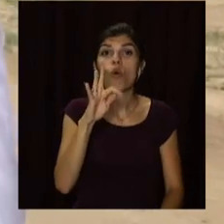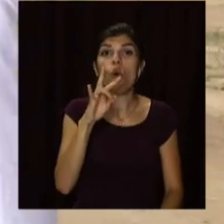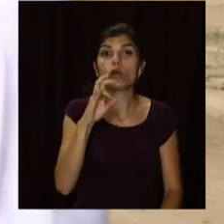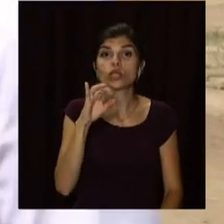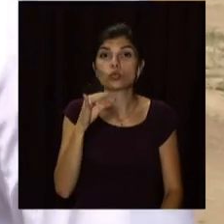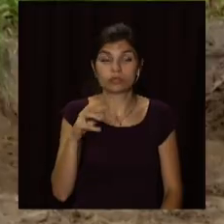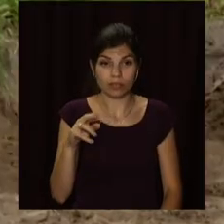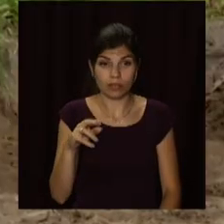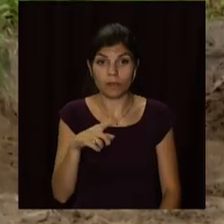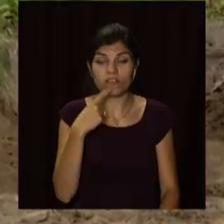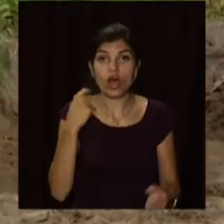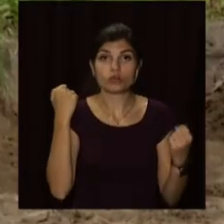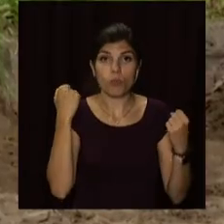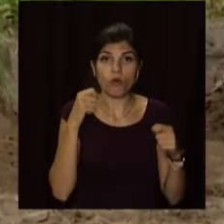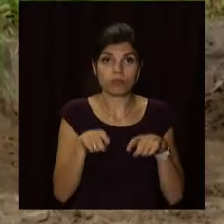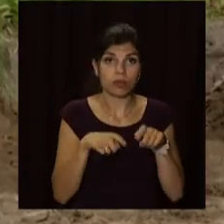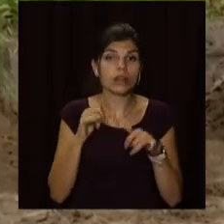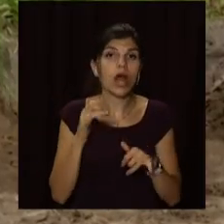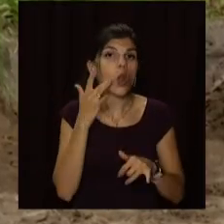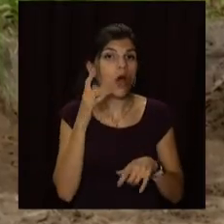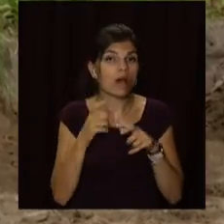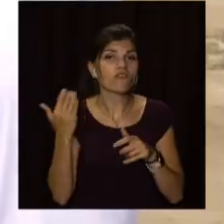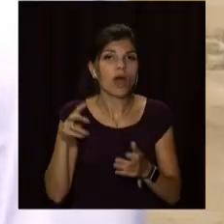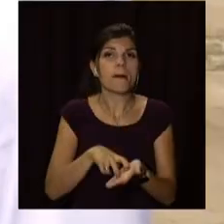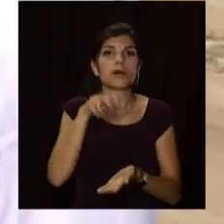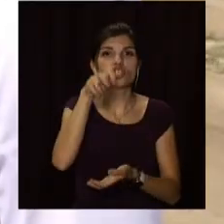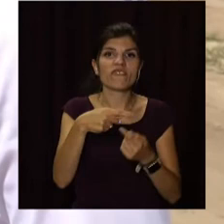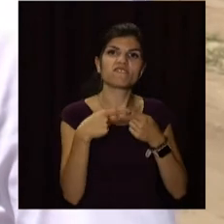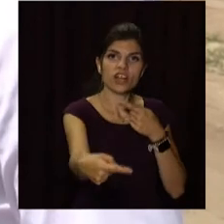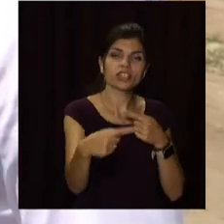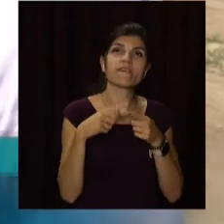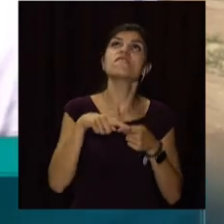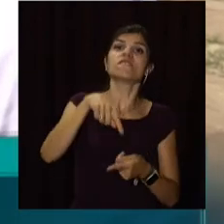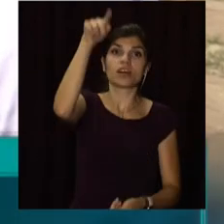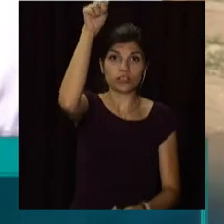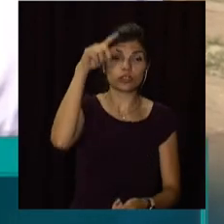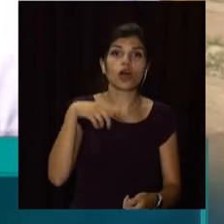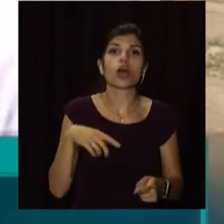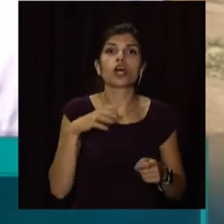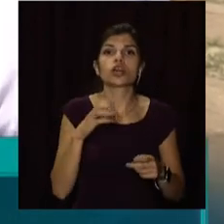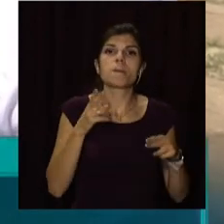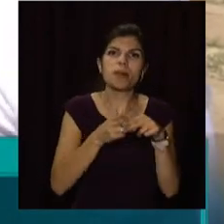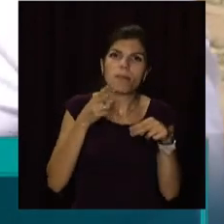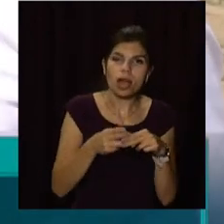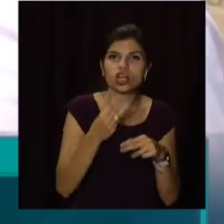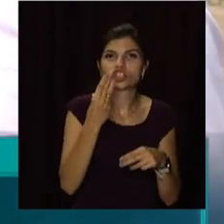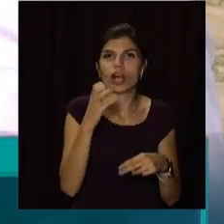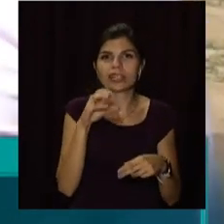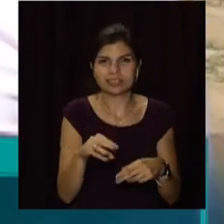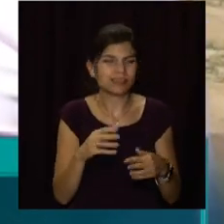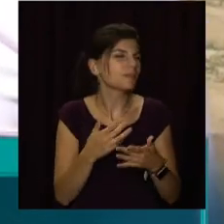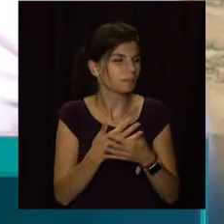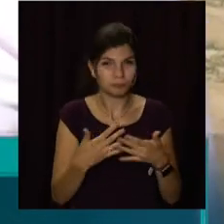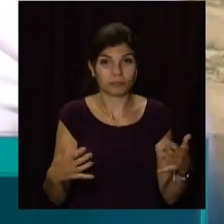будет беговая дорожка для наших легкоатлетов, прыжки в длину, в высоту, прыжки с шестом, здесь также будет место